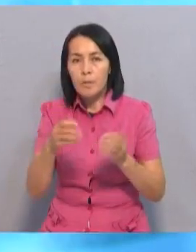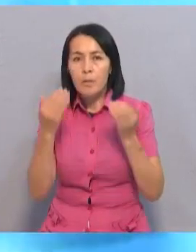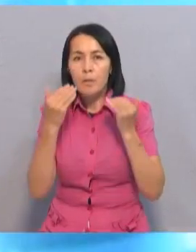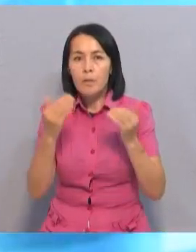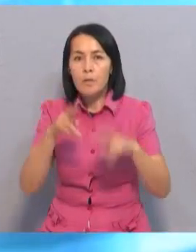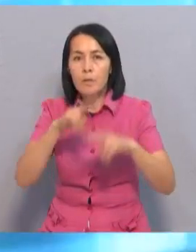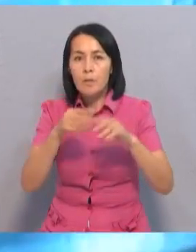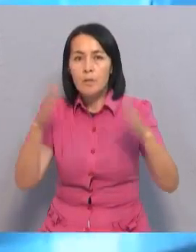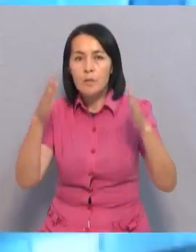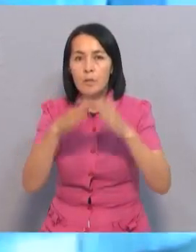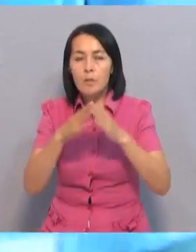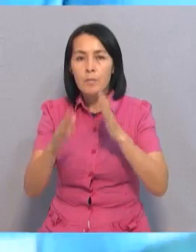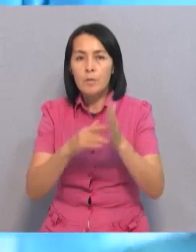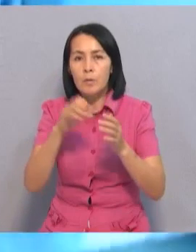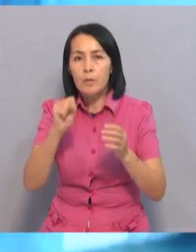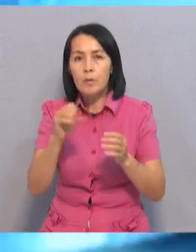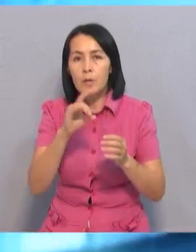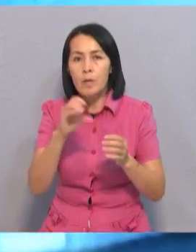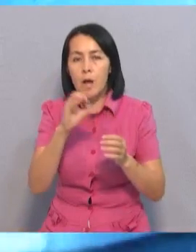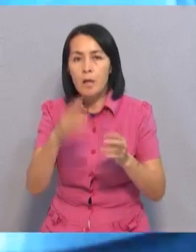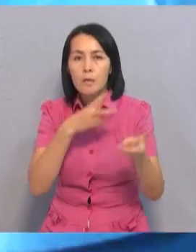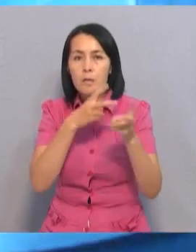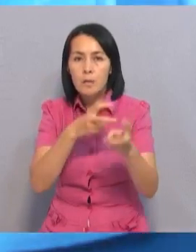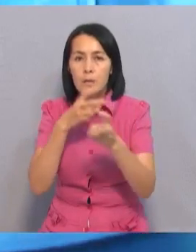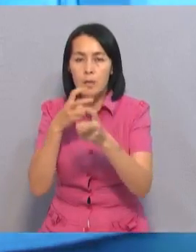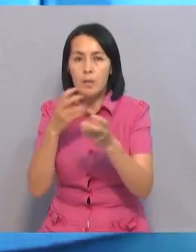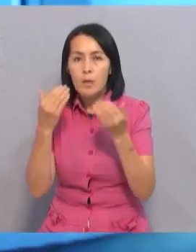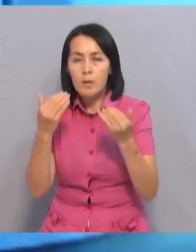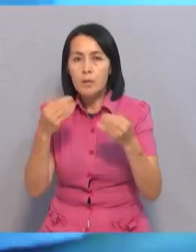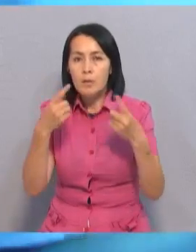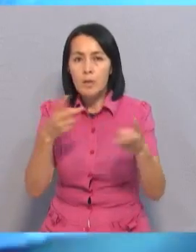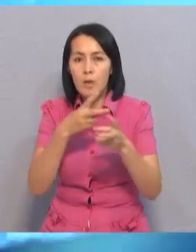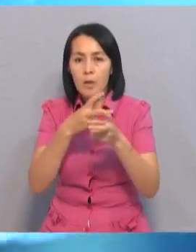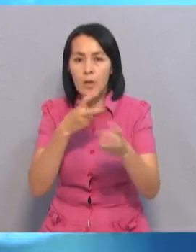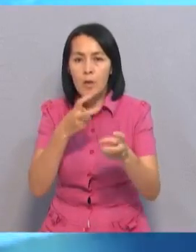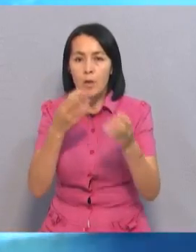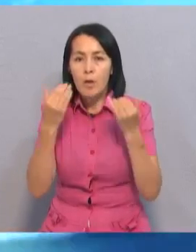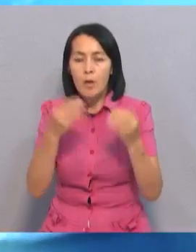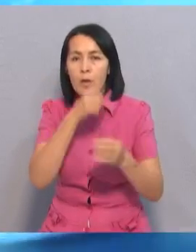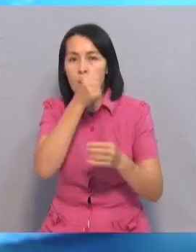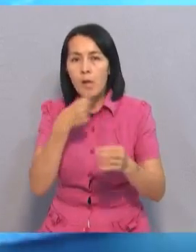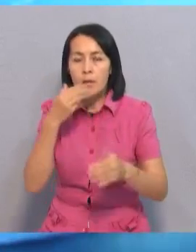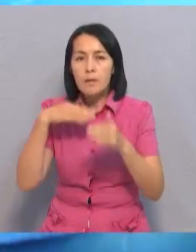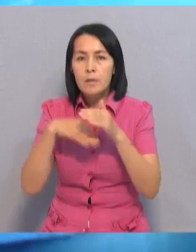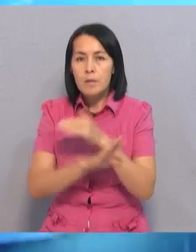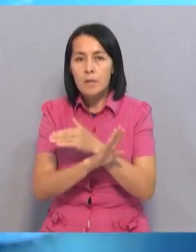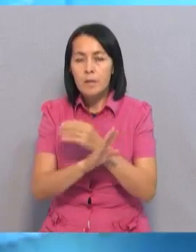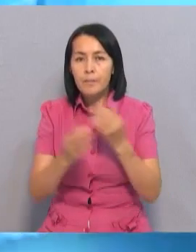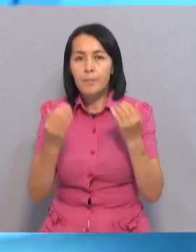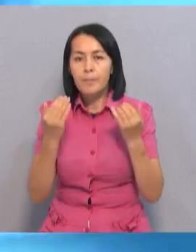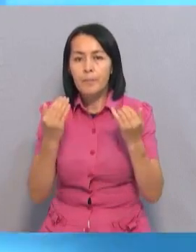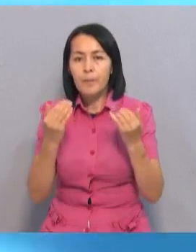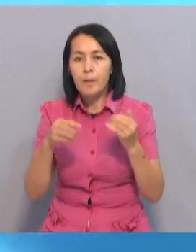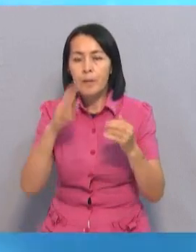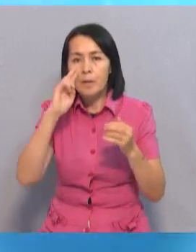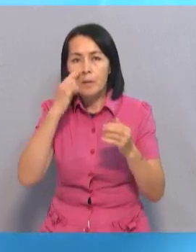территорию строящегося дома в городе Арыс, произвели выстрелы из неустановленного оружия, скрылись в неизвестном направлении.